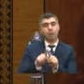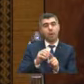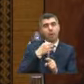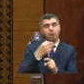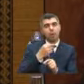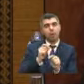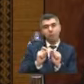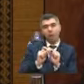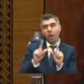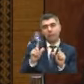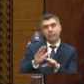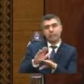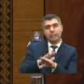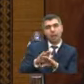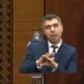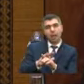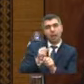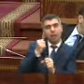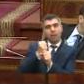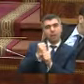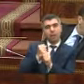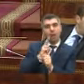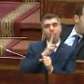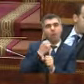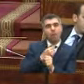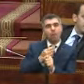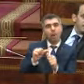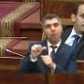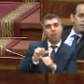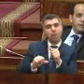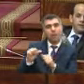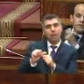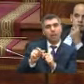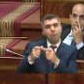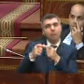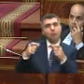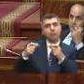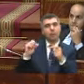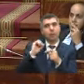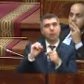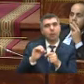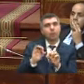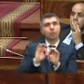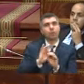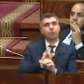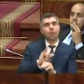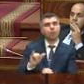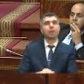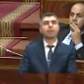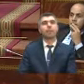سياسية تؤطر عمل الحكومة بعد التعديل الواسع الذي عرفته، وما